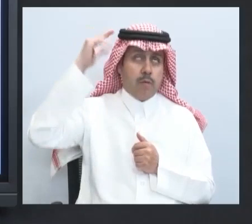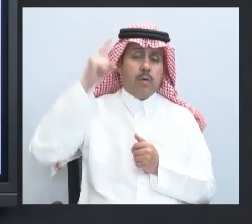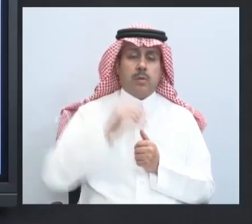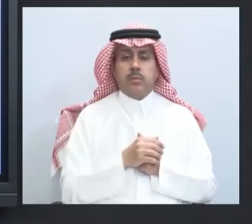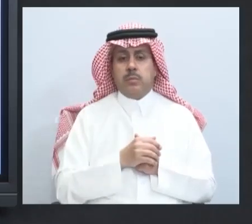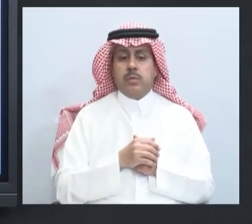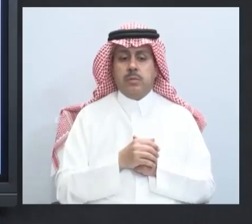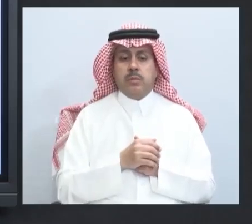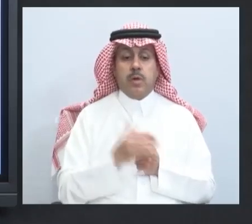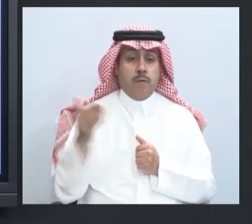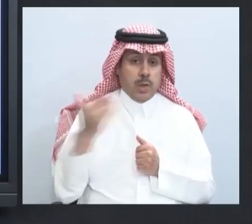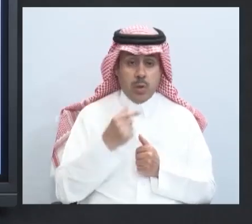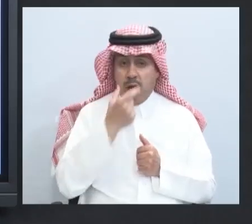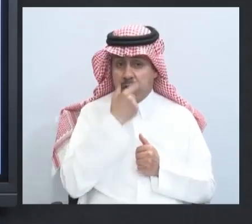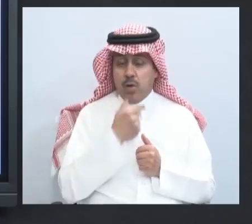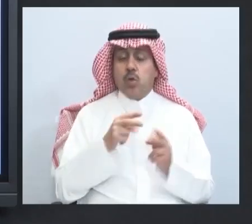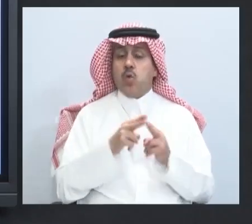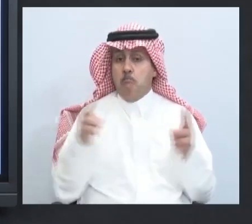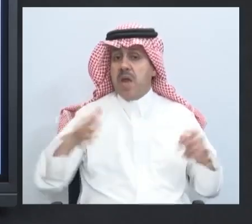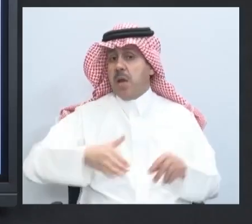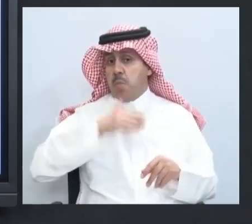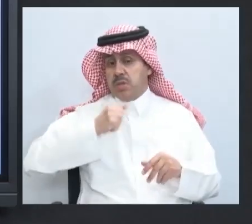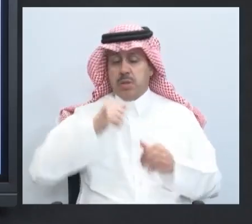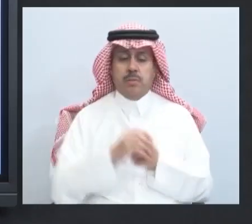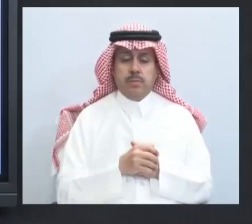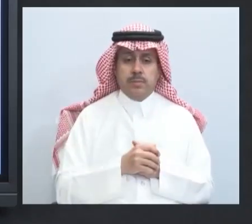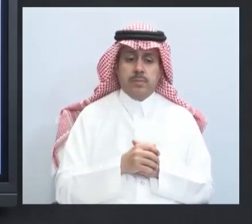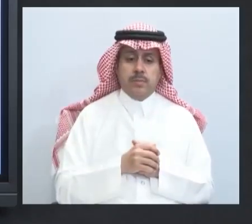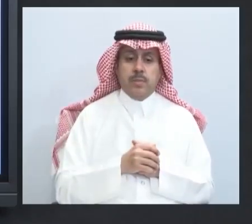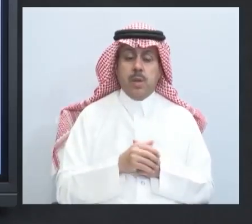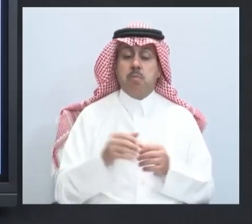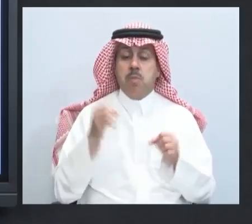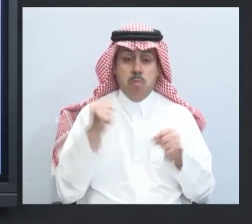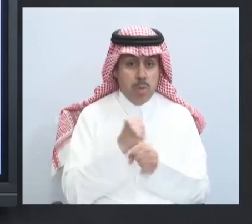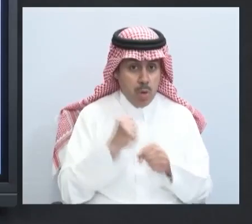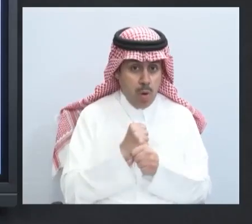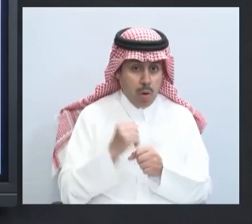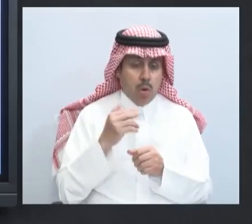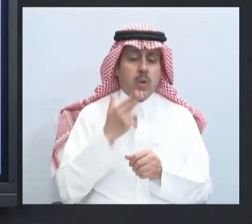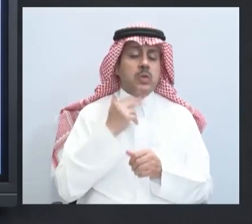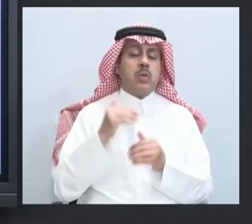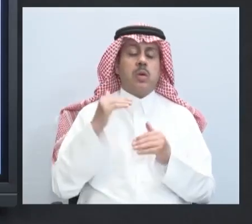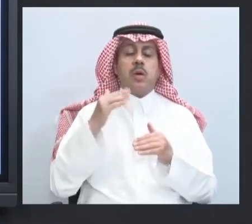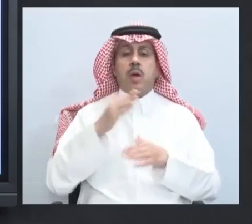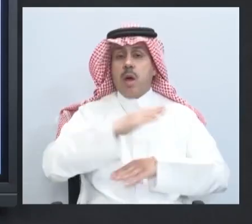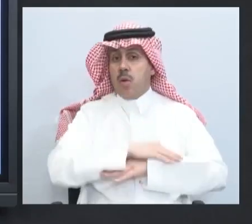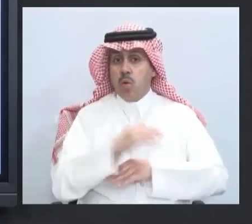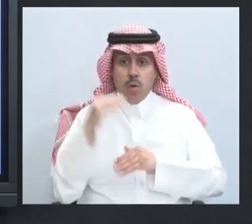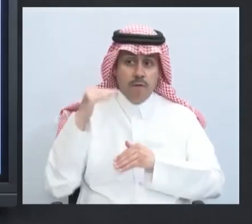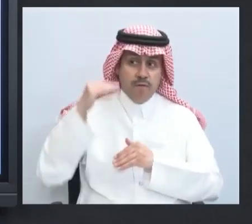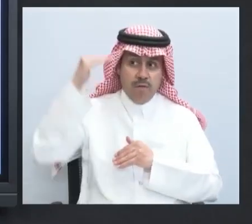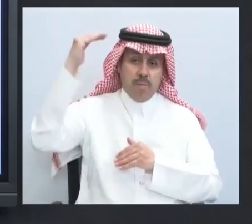فارجعوا الى الحديث الذي يخبر فيه النبي عليه الصلاه والسلام عم من يحقق حسن الخلق في اي